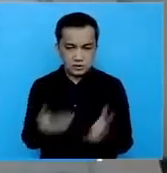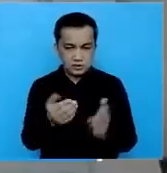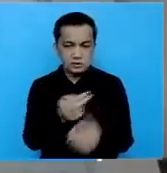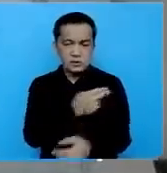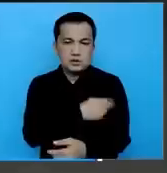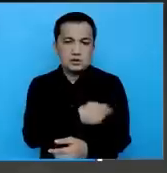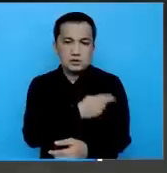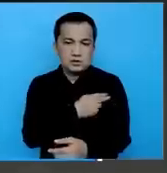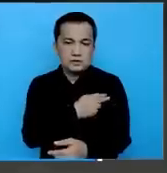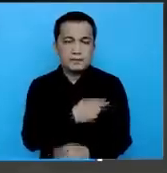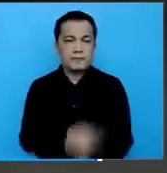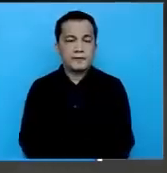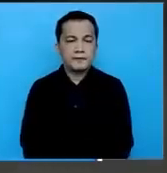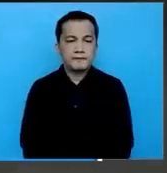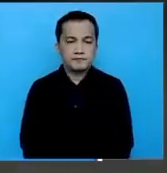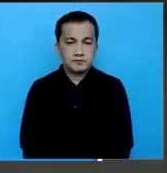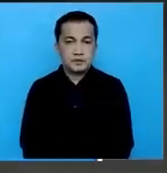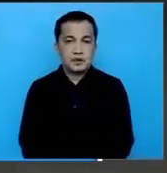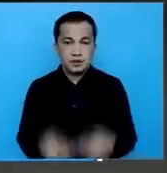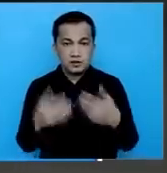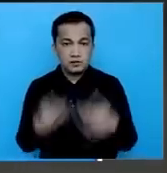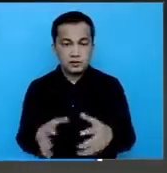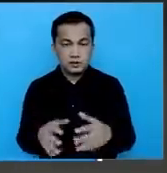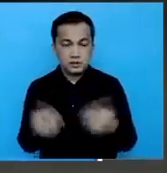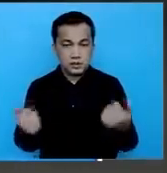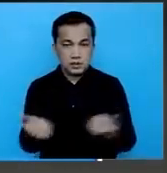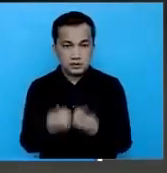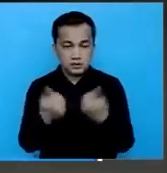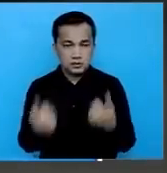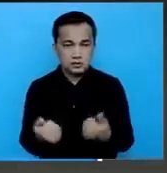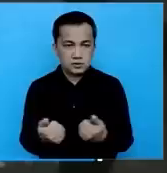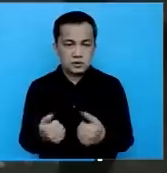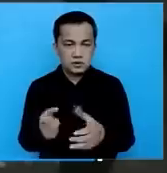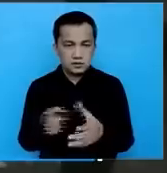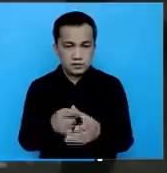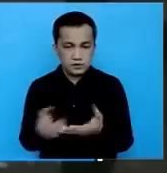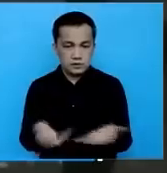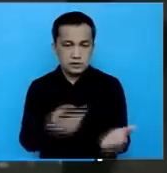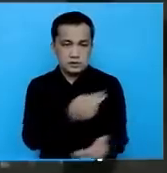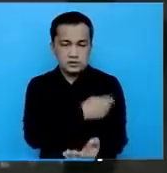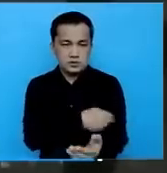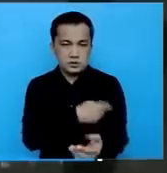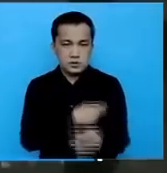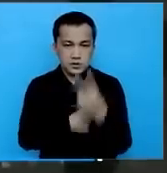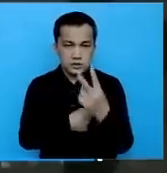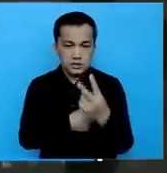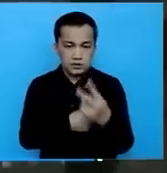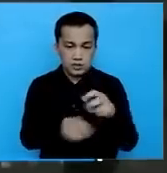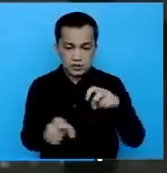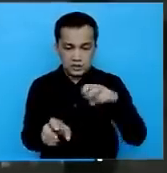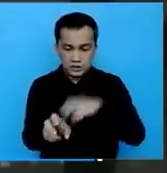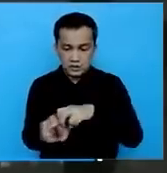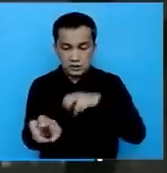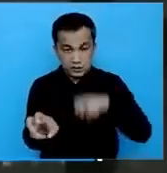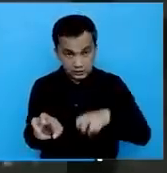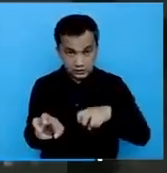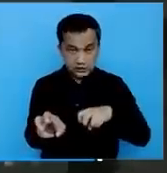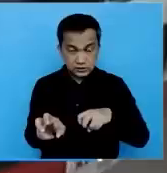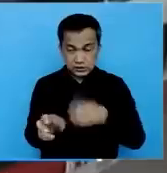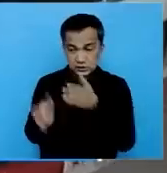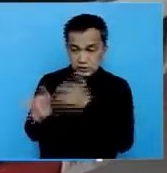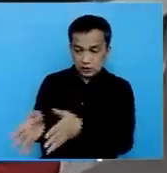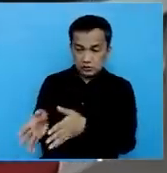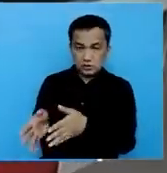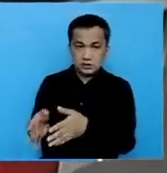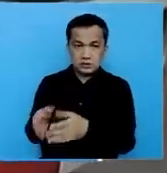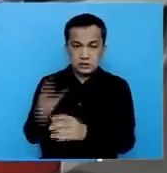ospital matapos ang disgrasya. Unang dinala sa ospital ang 2 angkas ni Patrick. Naiwan naman sa